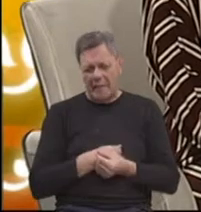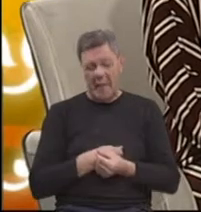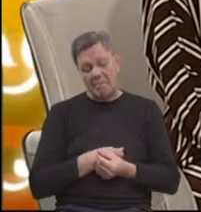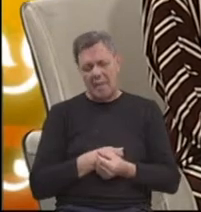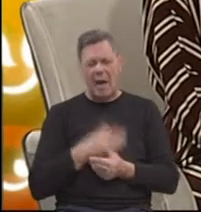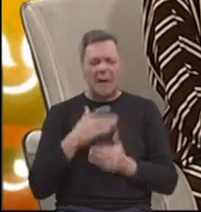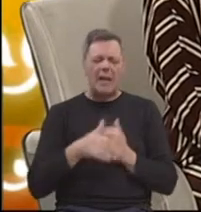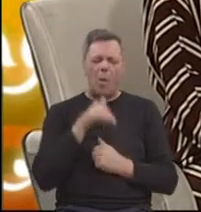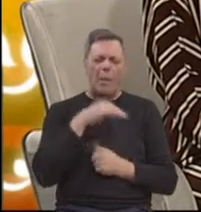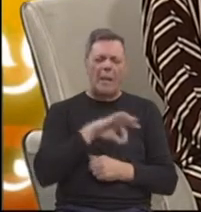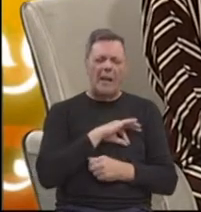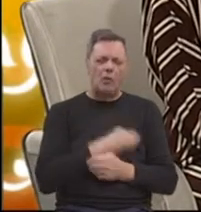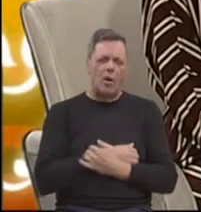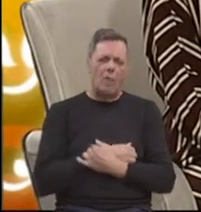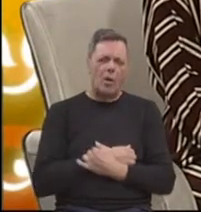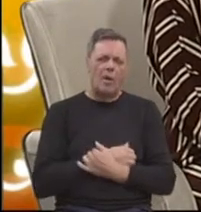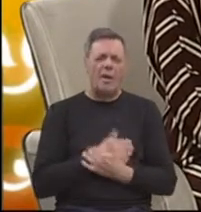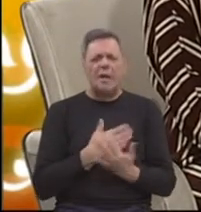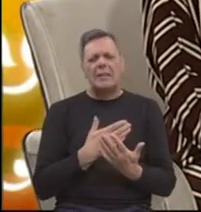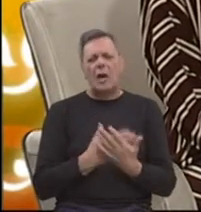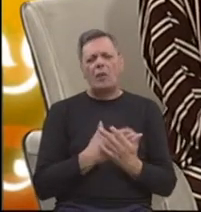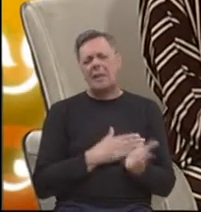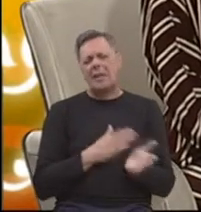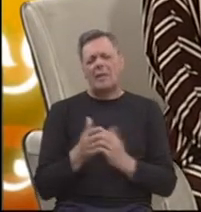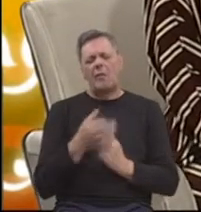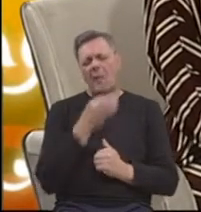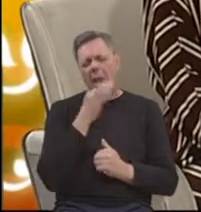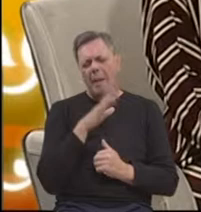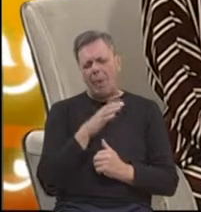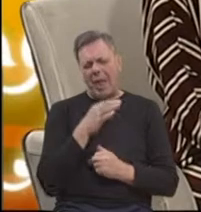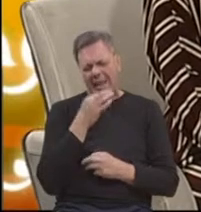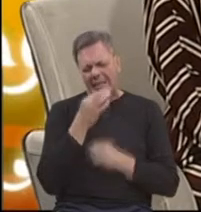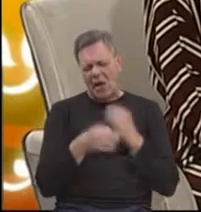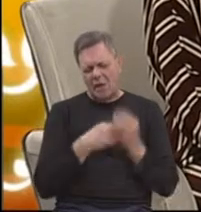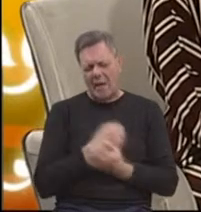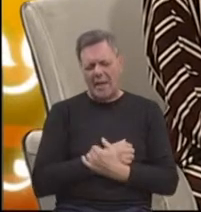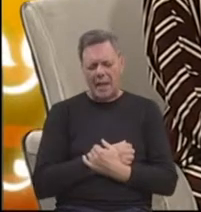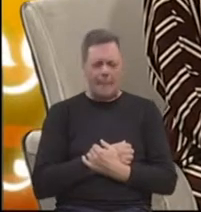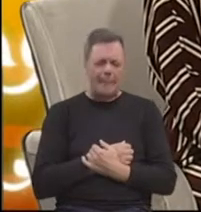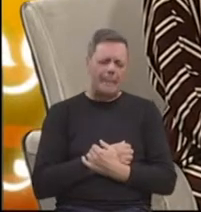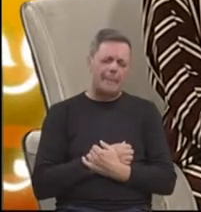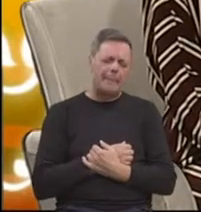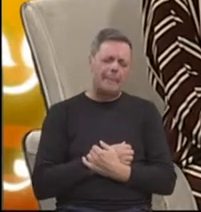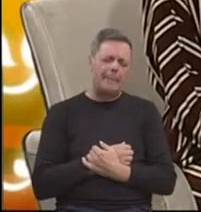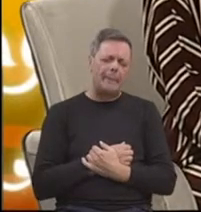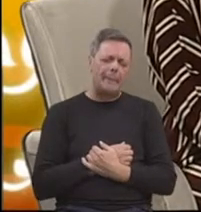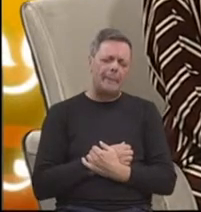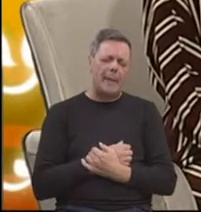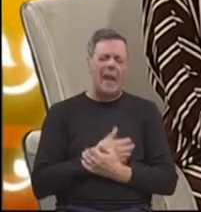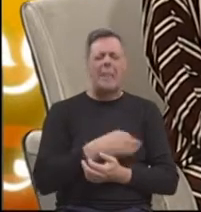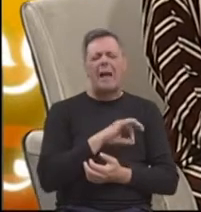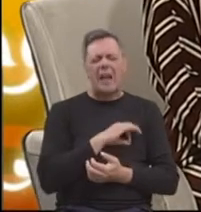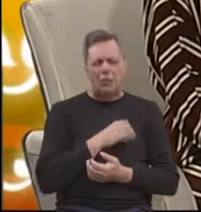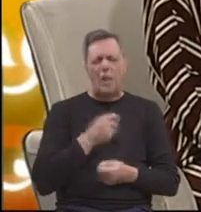kongresa nagrađujemo. Tako da nam se redovito najbolje znanstveno istraživanje, odnosno poster koji se prijavi,